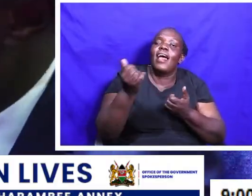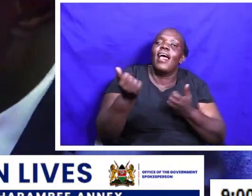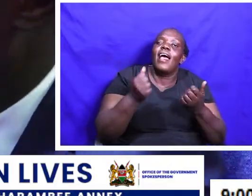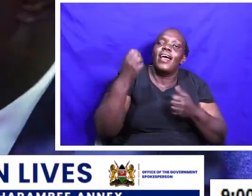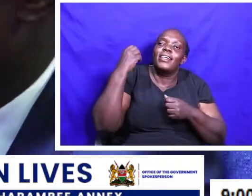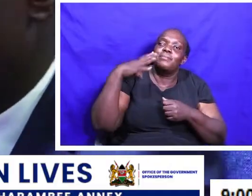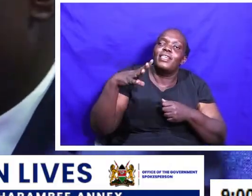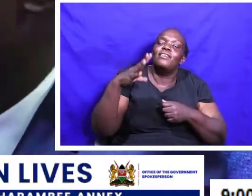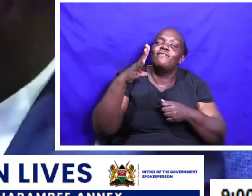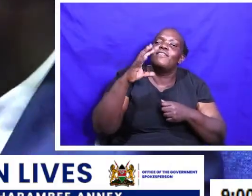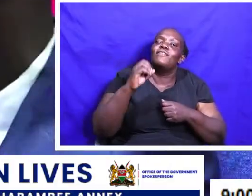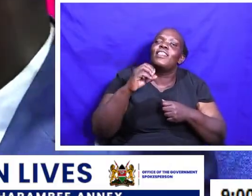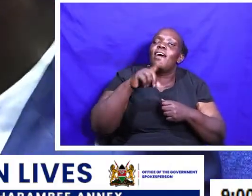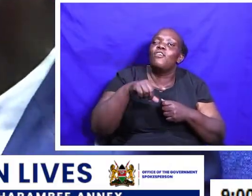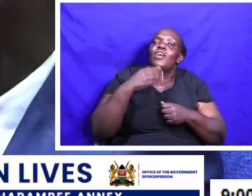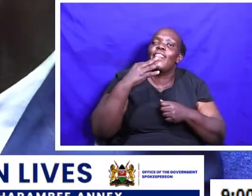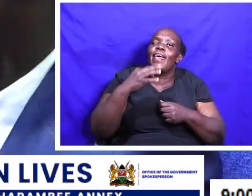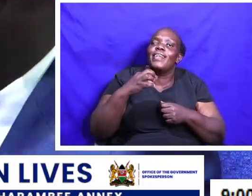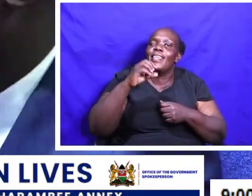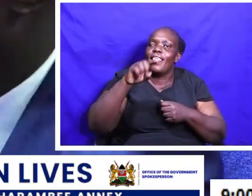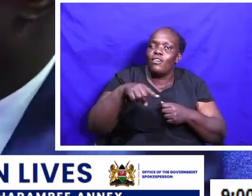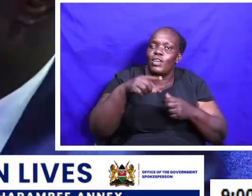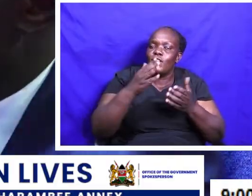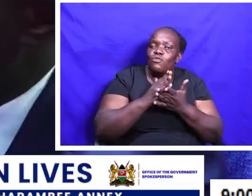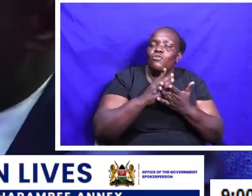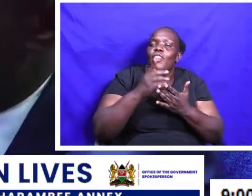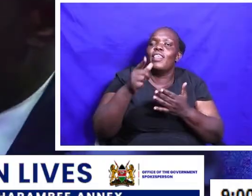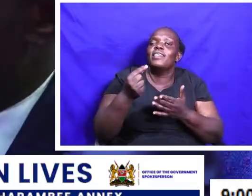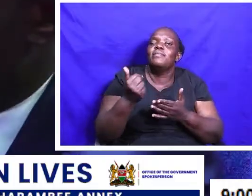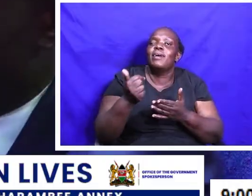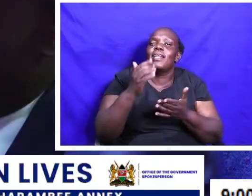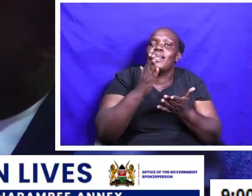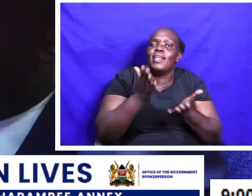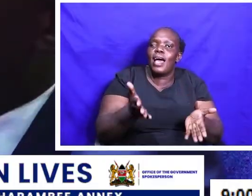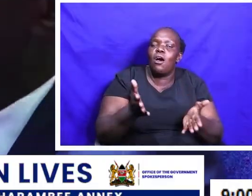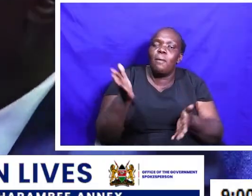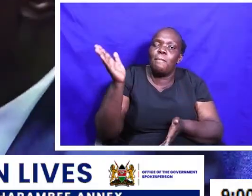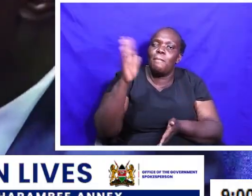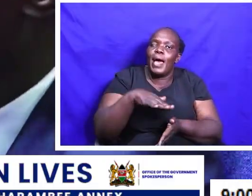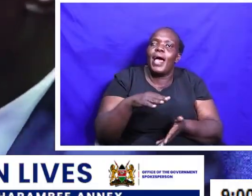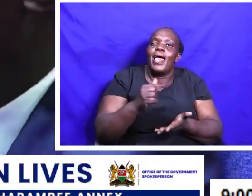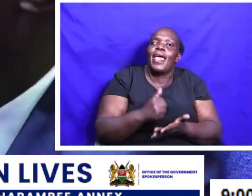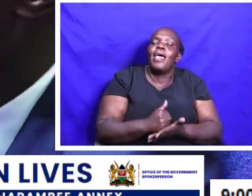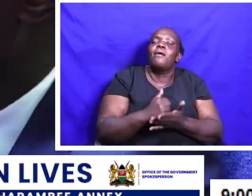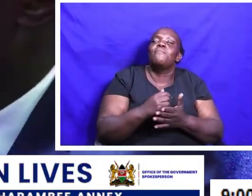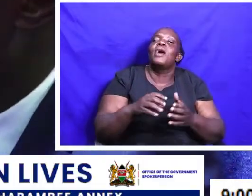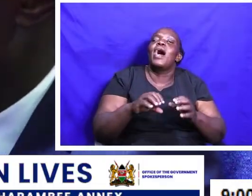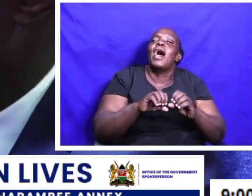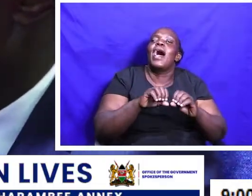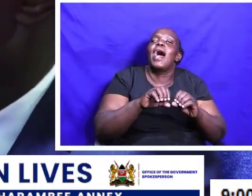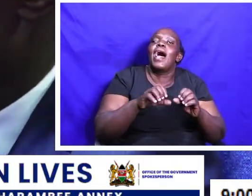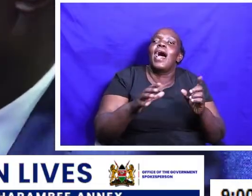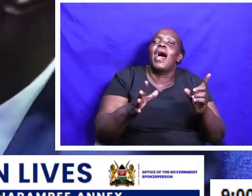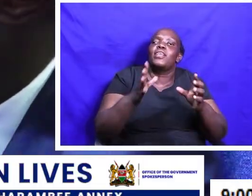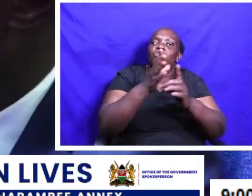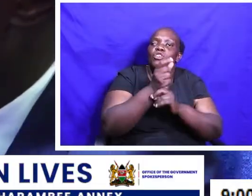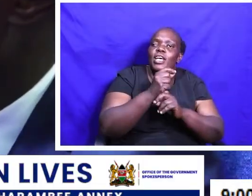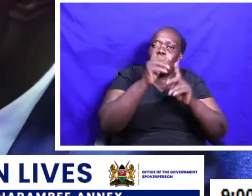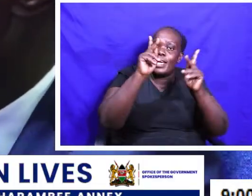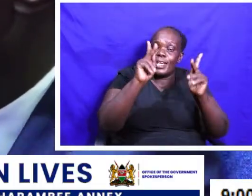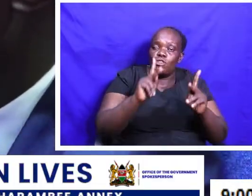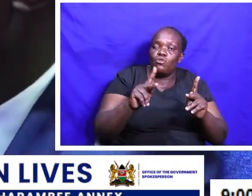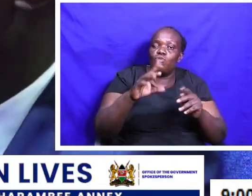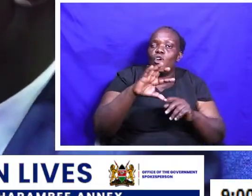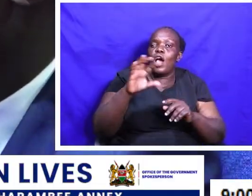ni expensive, 60,000, 30,000. So utapata kwamba hizi pesa zitakuwa zinarudi katika association ya